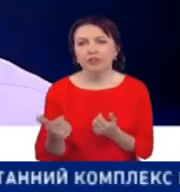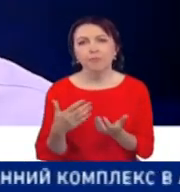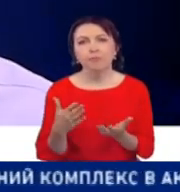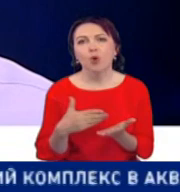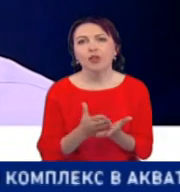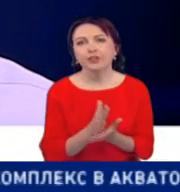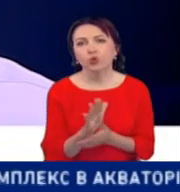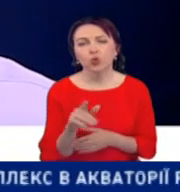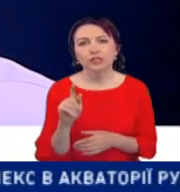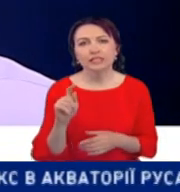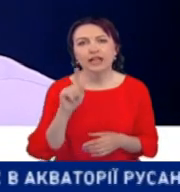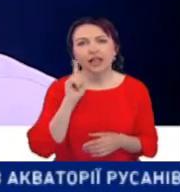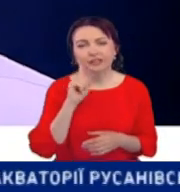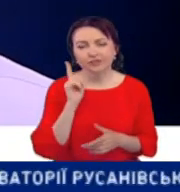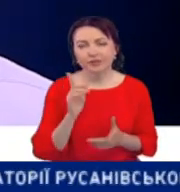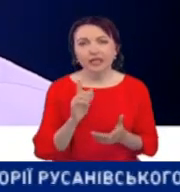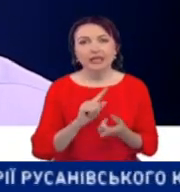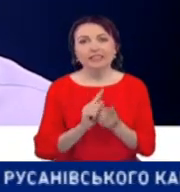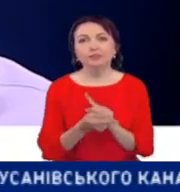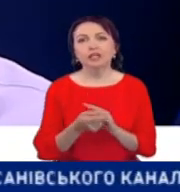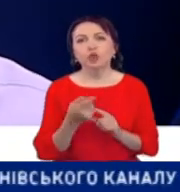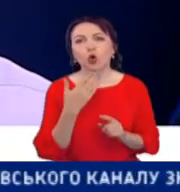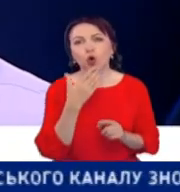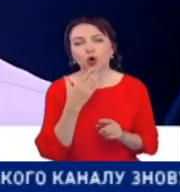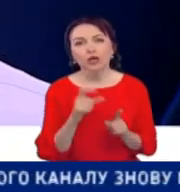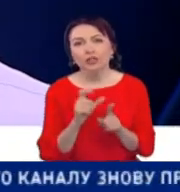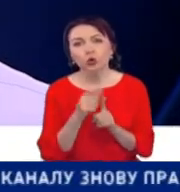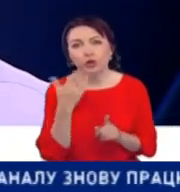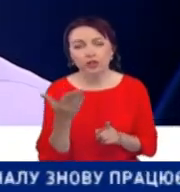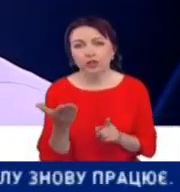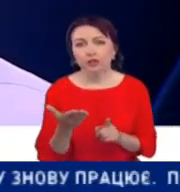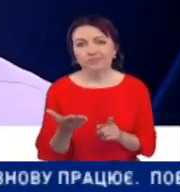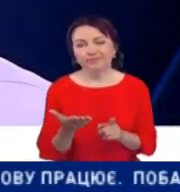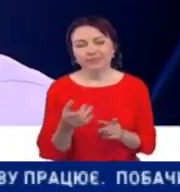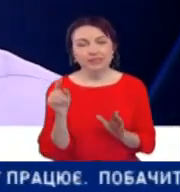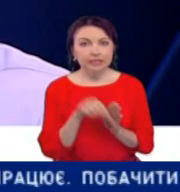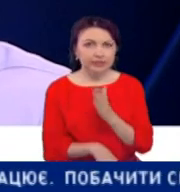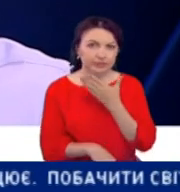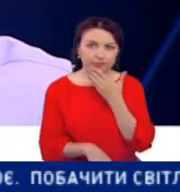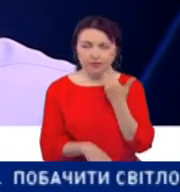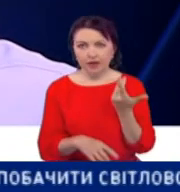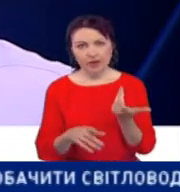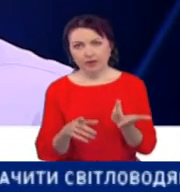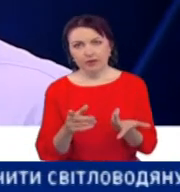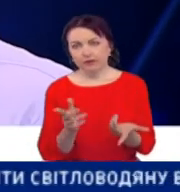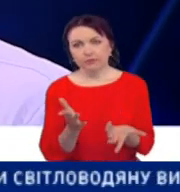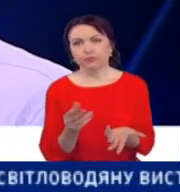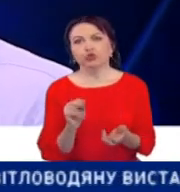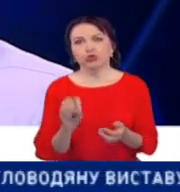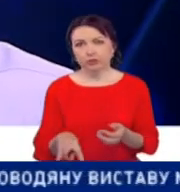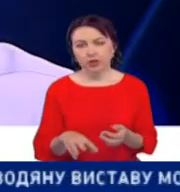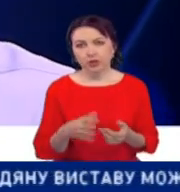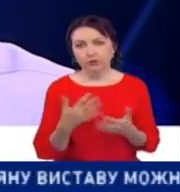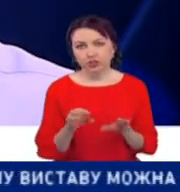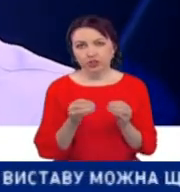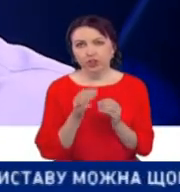політику. Навіть зміна його риторики. Певна, теж не має жодного сенсу взагалі. І ми вже, ну, десятками років бачимо,